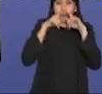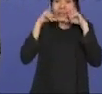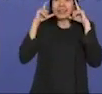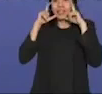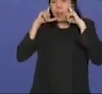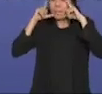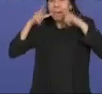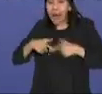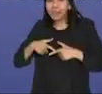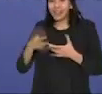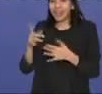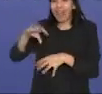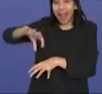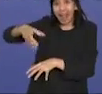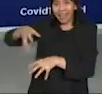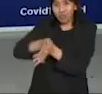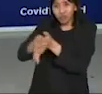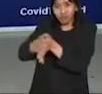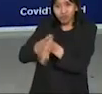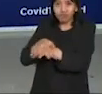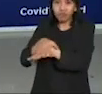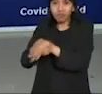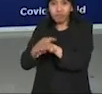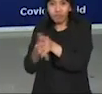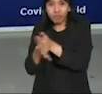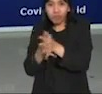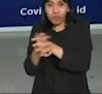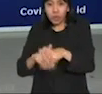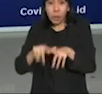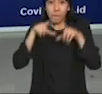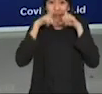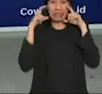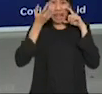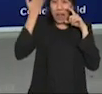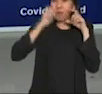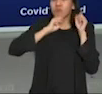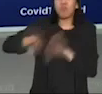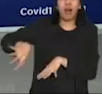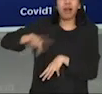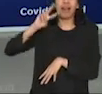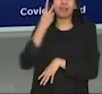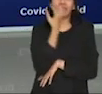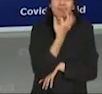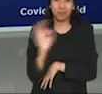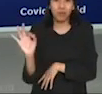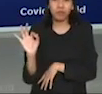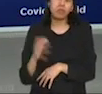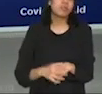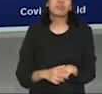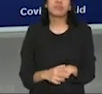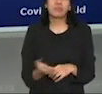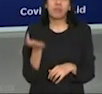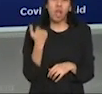sabun dan air yang mengalir serta gunakan masker yang baru kita perlu bersama-sama untuk melindungi